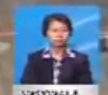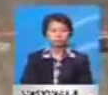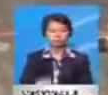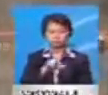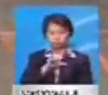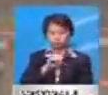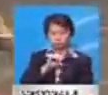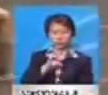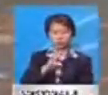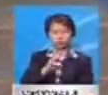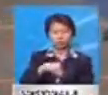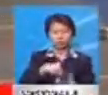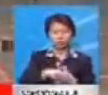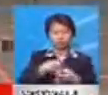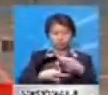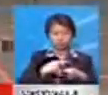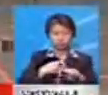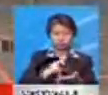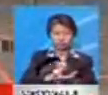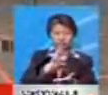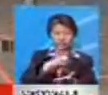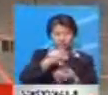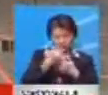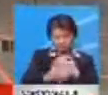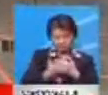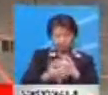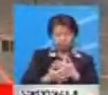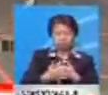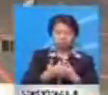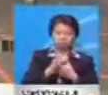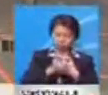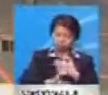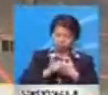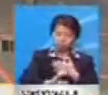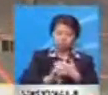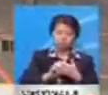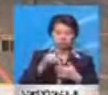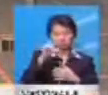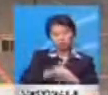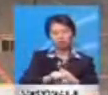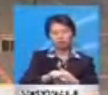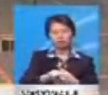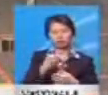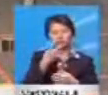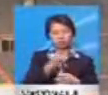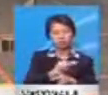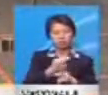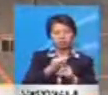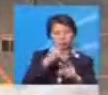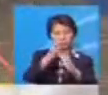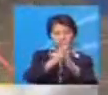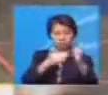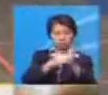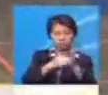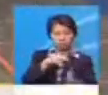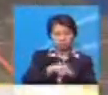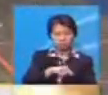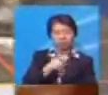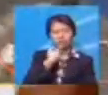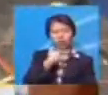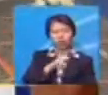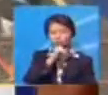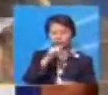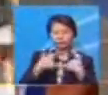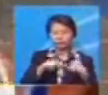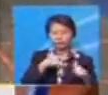Lawi Wen yang masih dalam proses pemulihan kecederaan tewas straight set kepada Jolly King dari New Zealand. Wen yang sekian lama